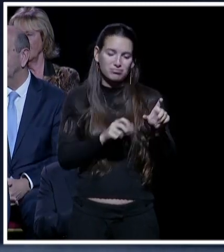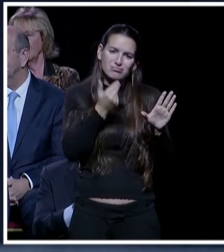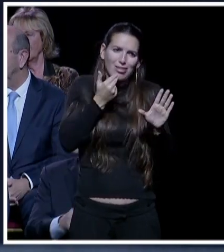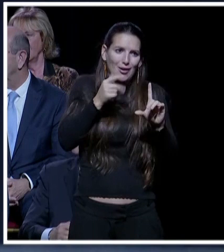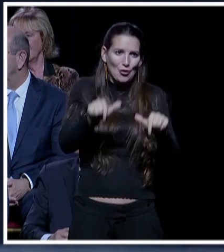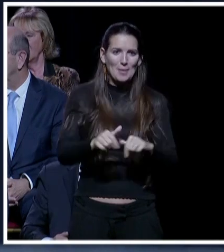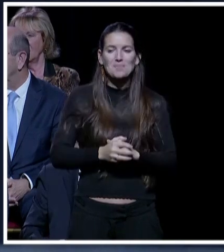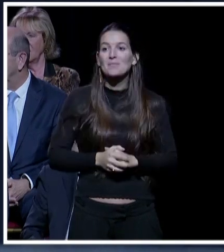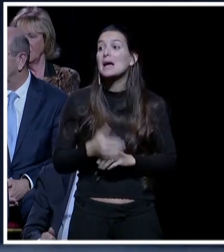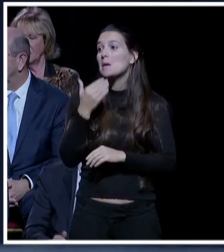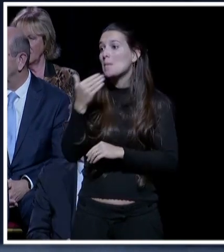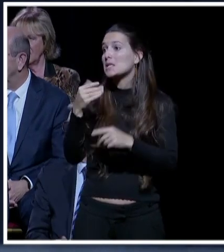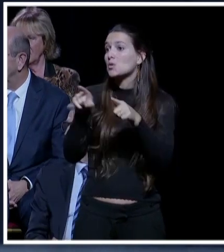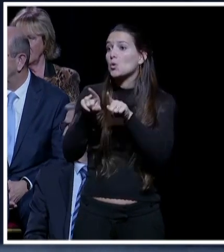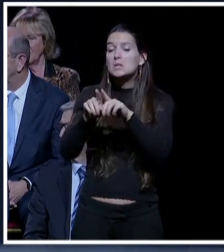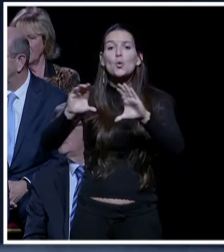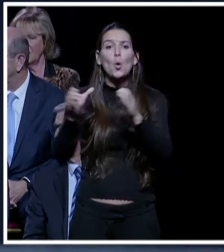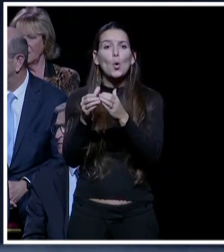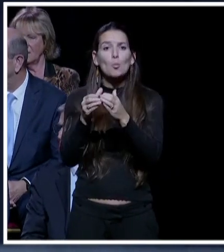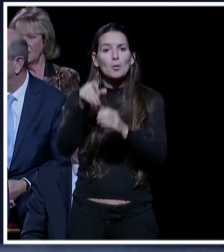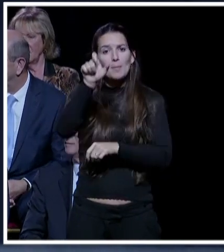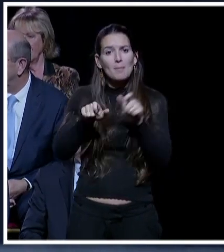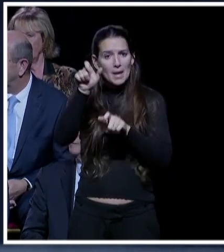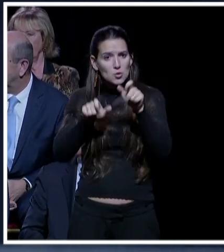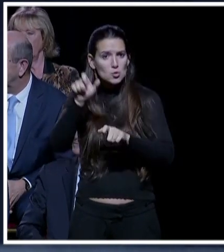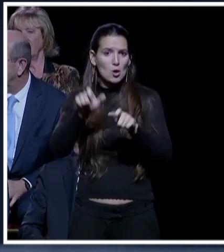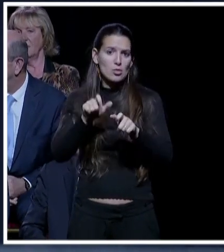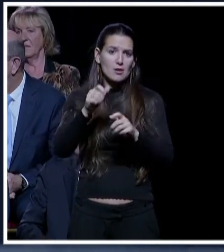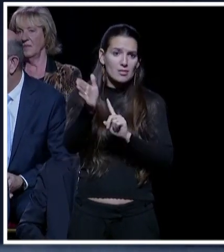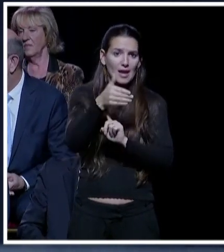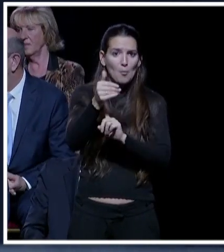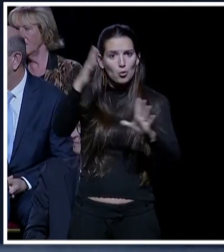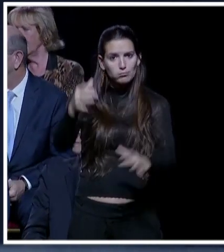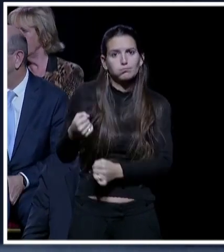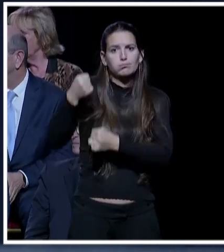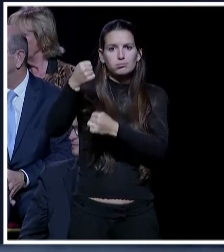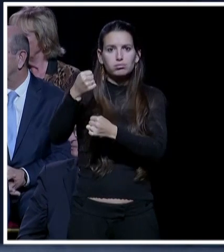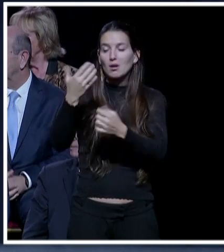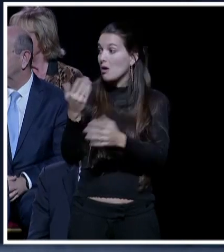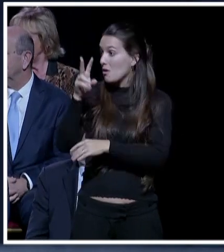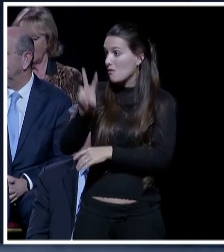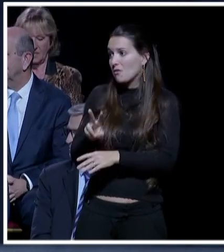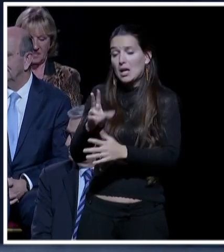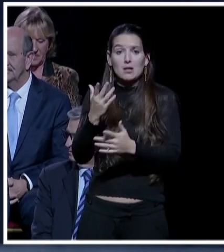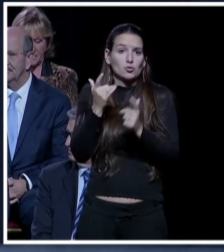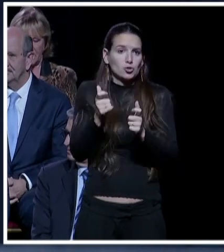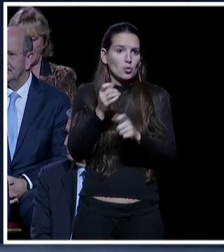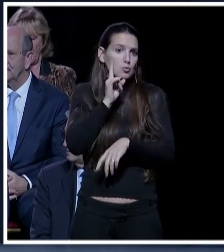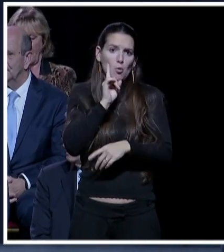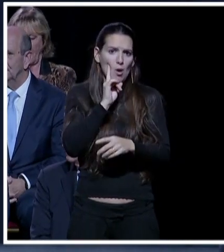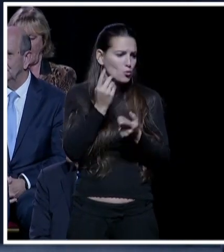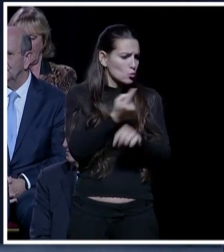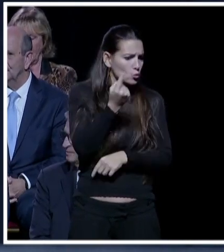merci à nos porte-drapeaux. Porte-drapeaux, c'est une joie et un honneur de les avoir avec nous sur toutes nos